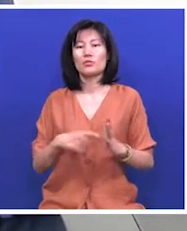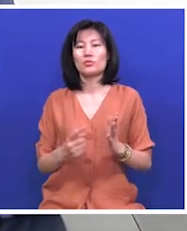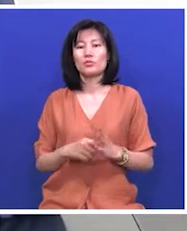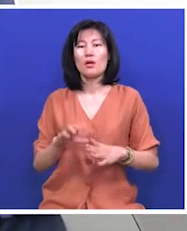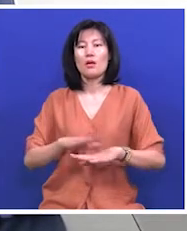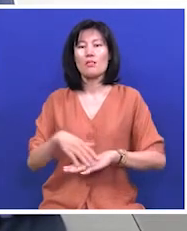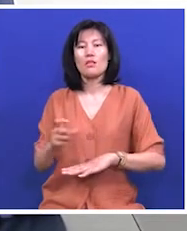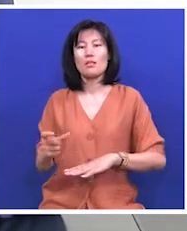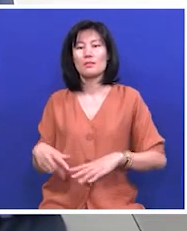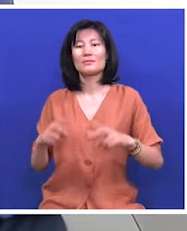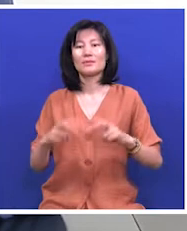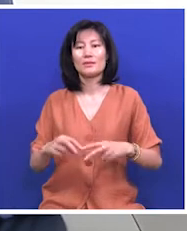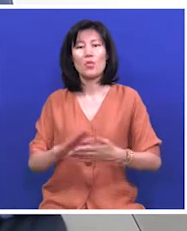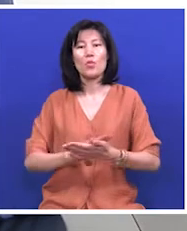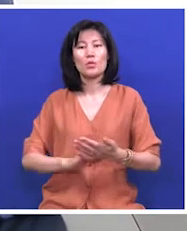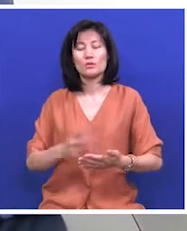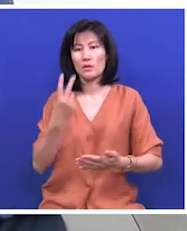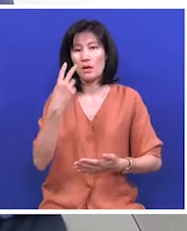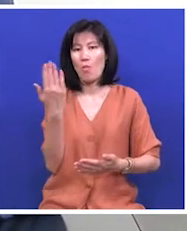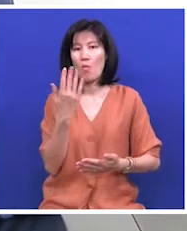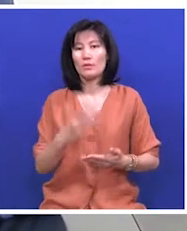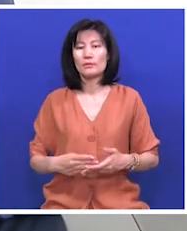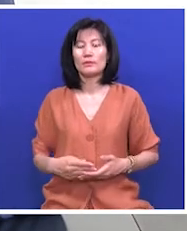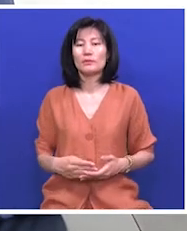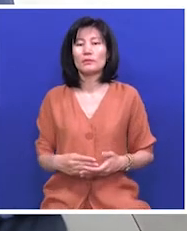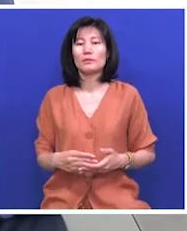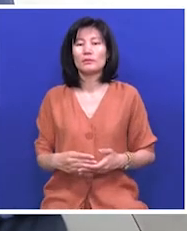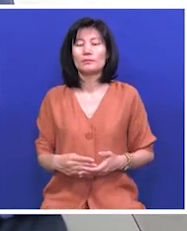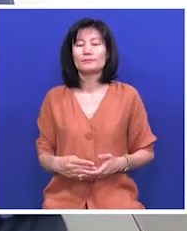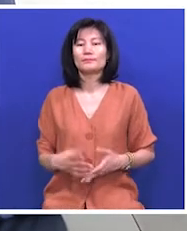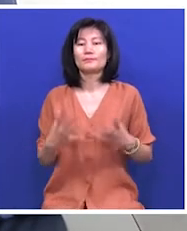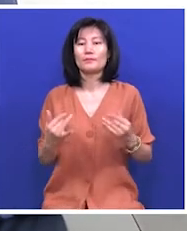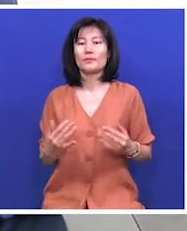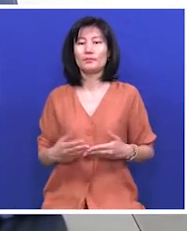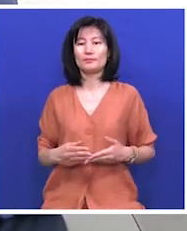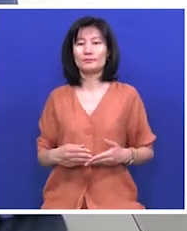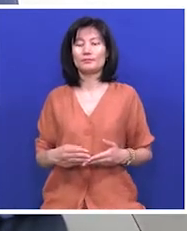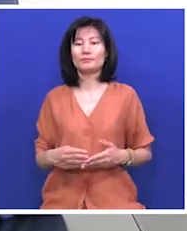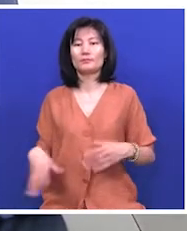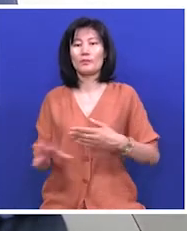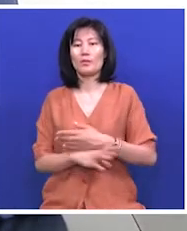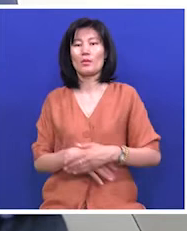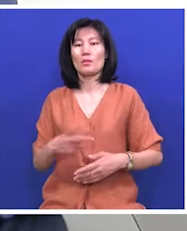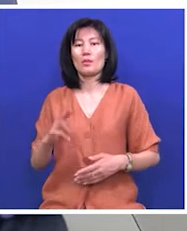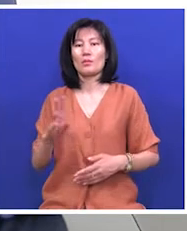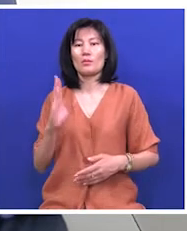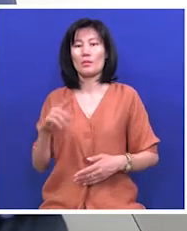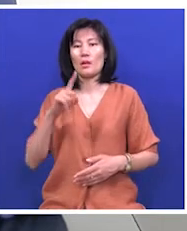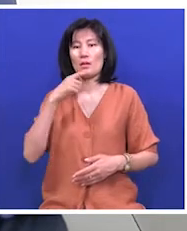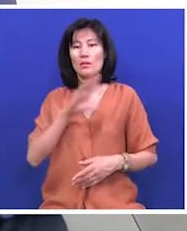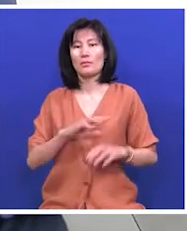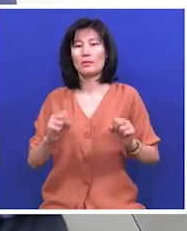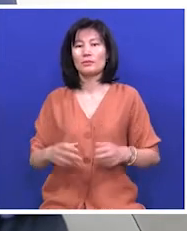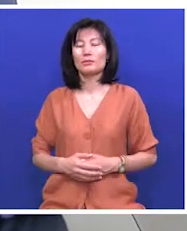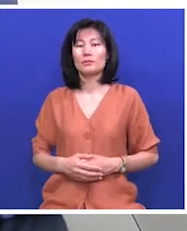берген ұсыныстардың орындалу несін тексереміз ғой. Қаншалықты орындалып жатқан қазірге толыққанды орындалып жатыр